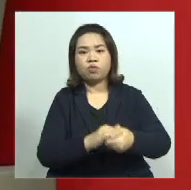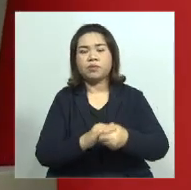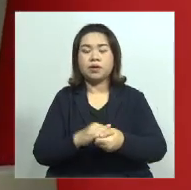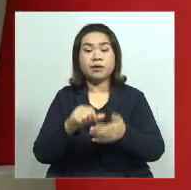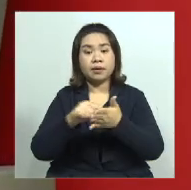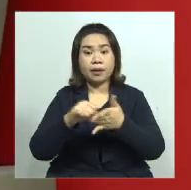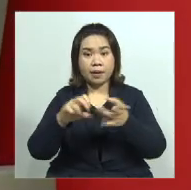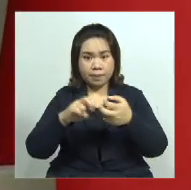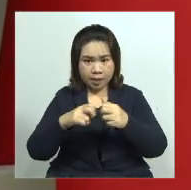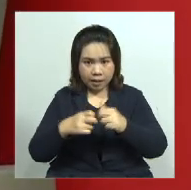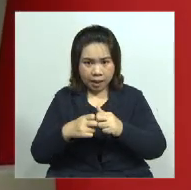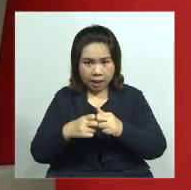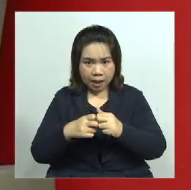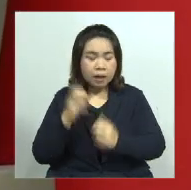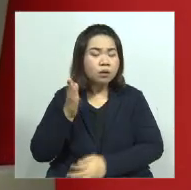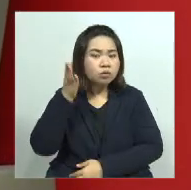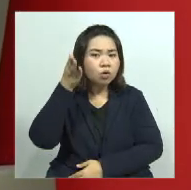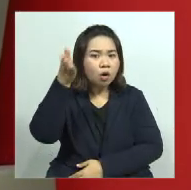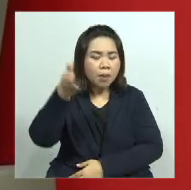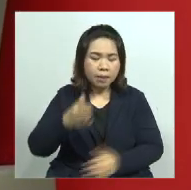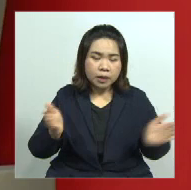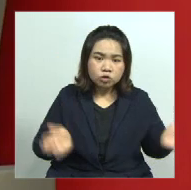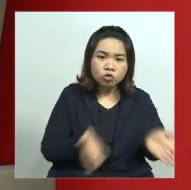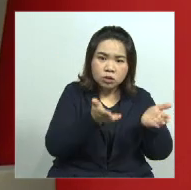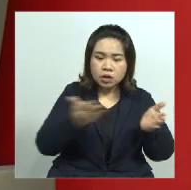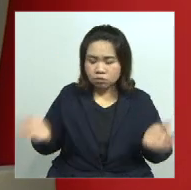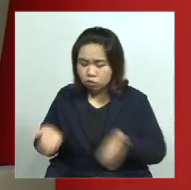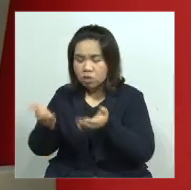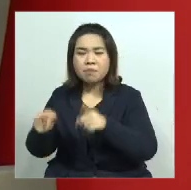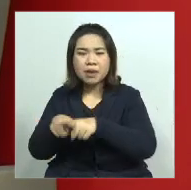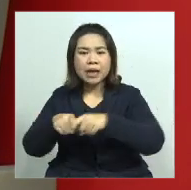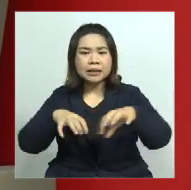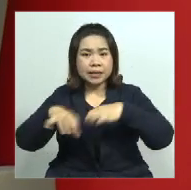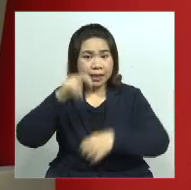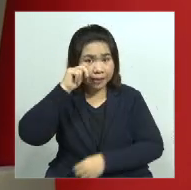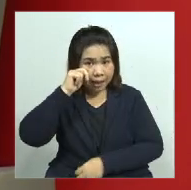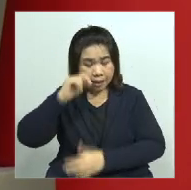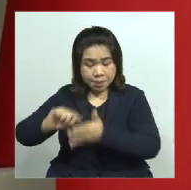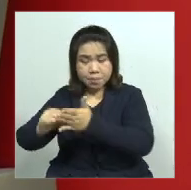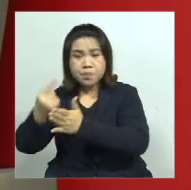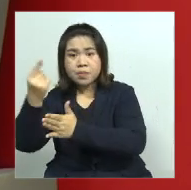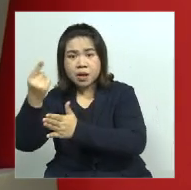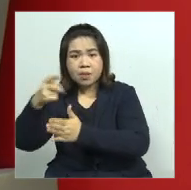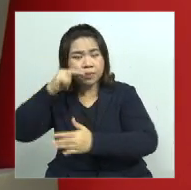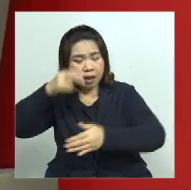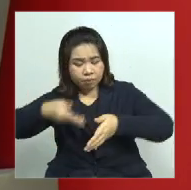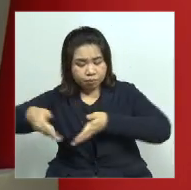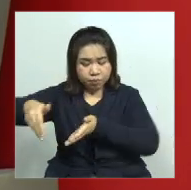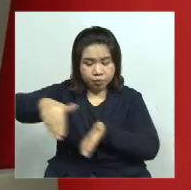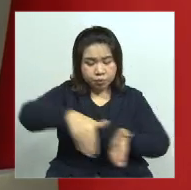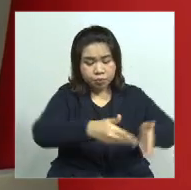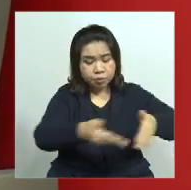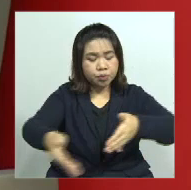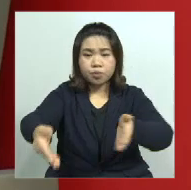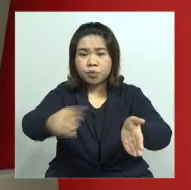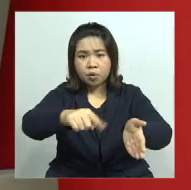แก้ปัญหาคือต่อไปนี้เราก็จะส่งเสริมความร่วมมือในการบริหารน้ำไม่ว่าจะเป็นต้นน้ำหรือว่าปลายน้ำเพื่อที่จะสร้าง